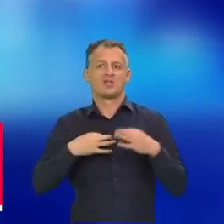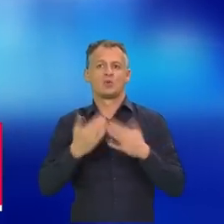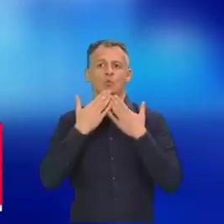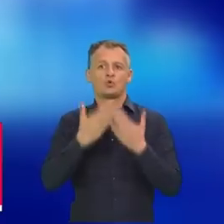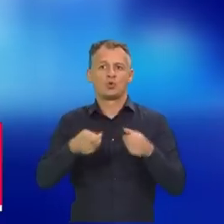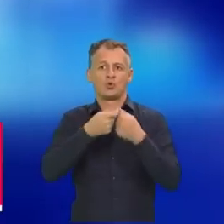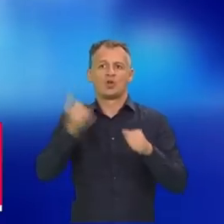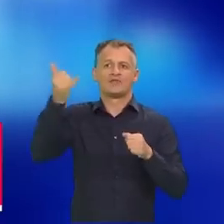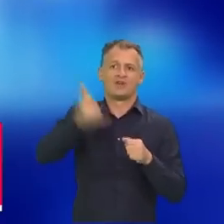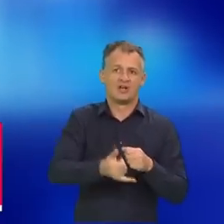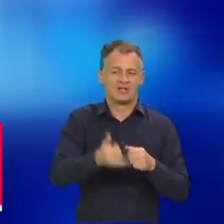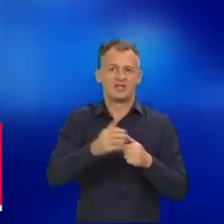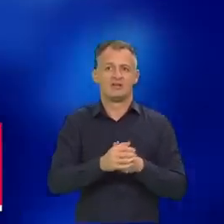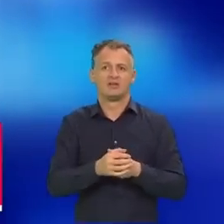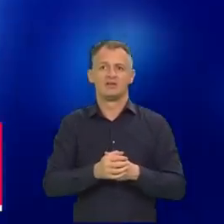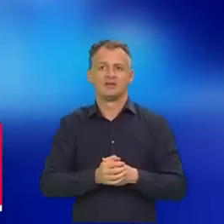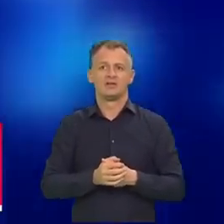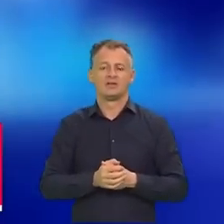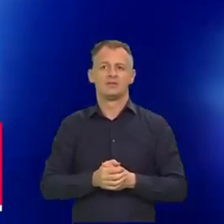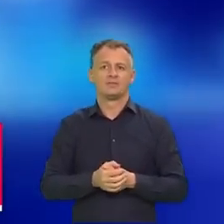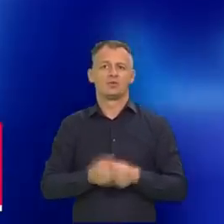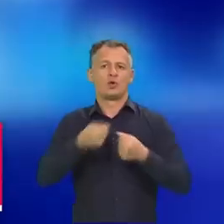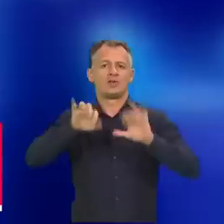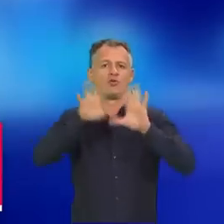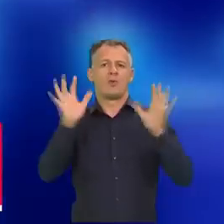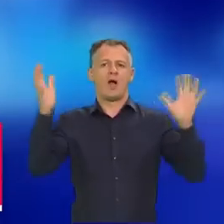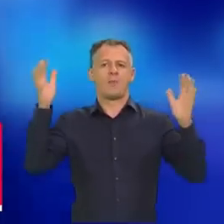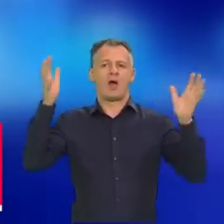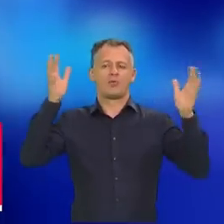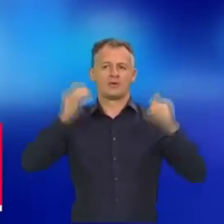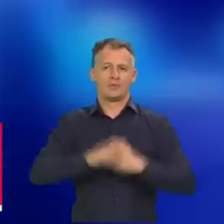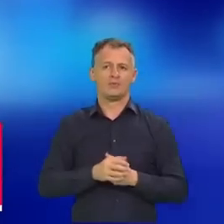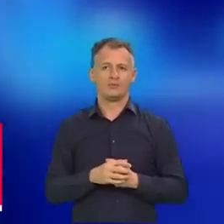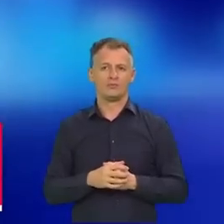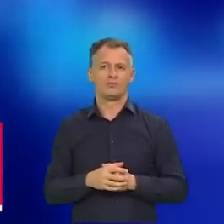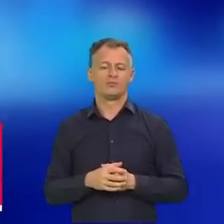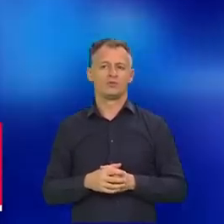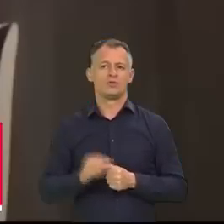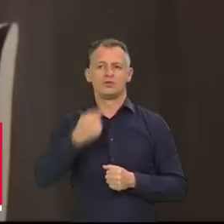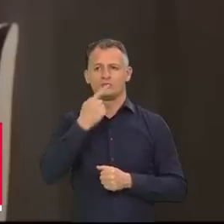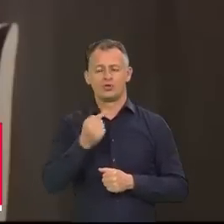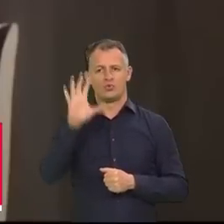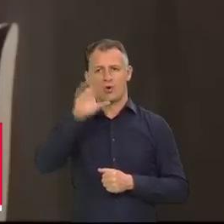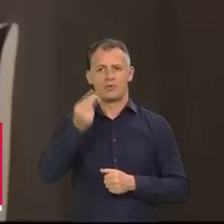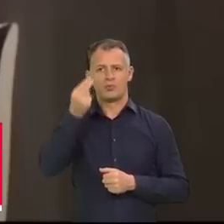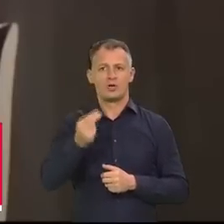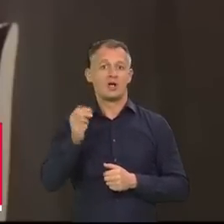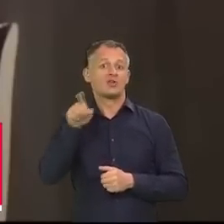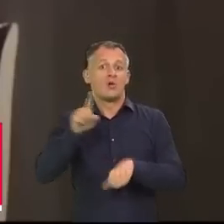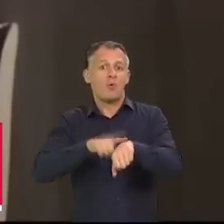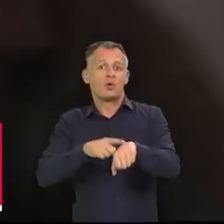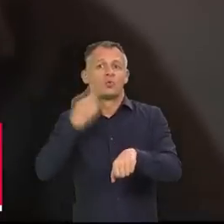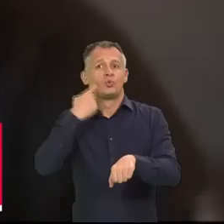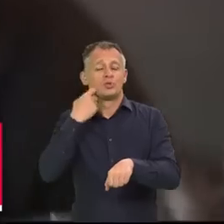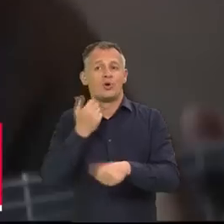out. Aldi Meola says hello to everybody and thanks for coming. Have a good night. În acel moment, probabil nu știau